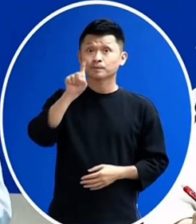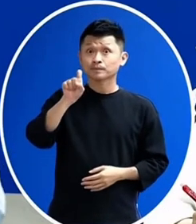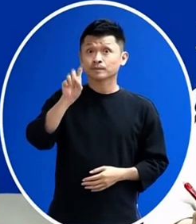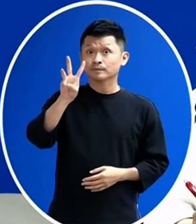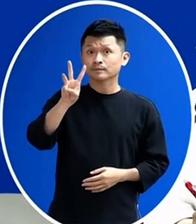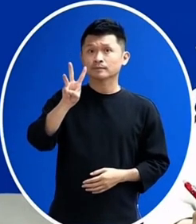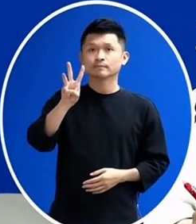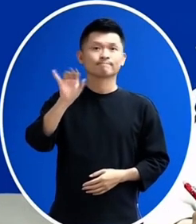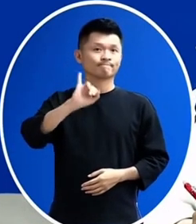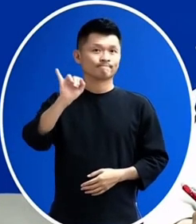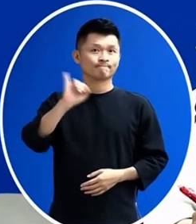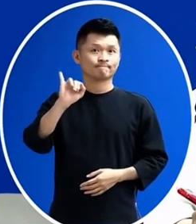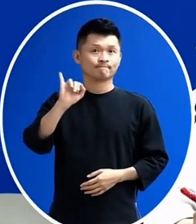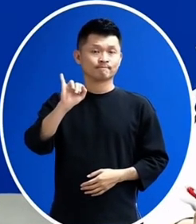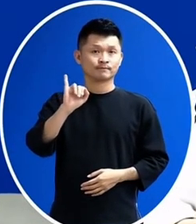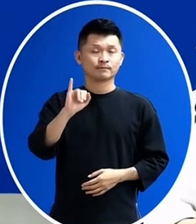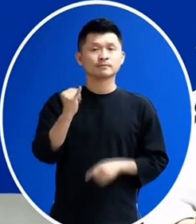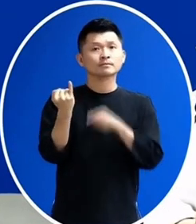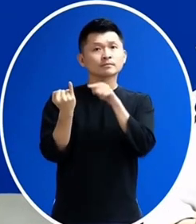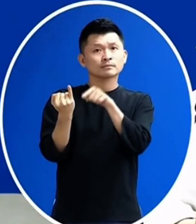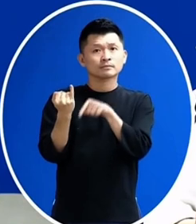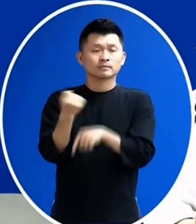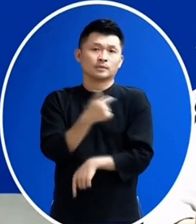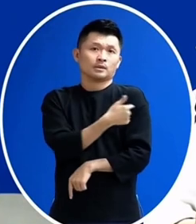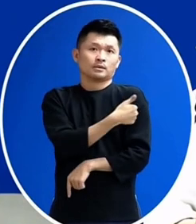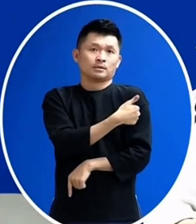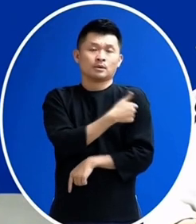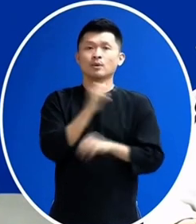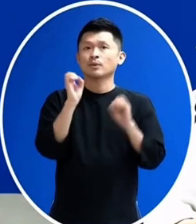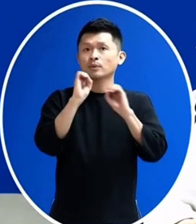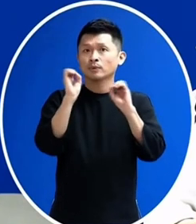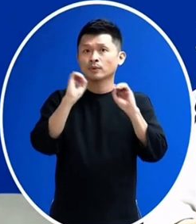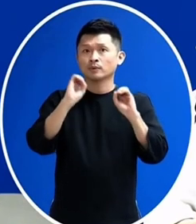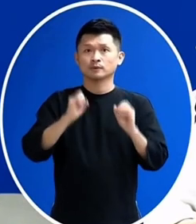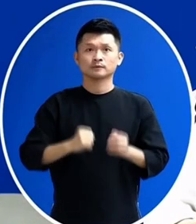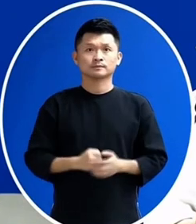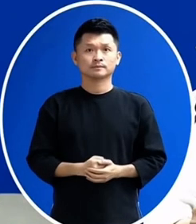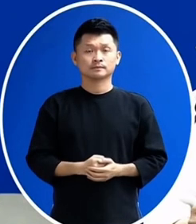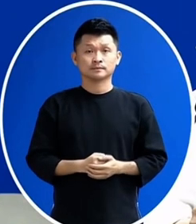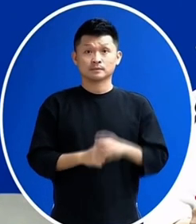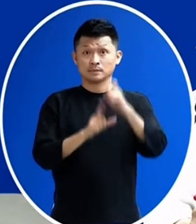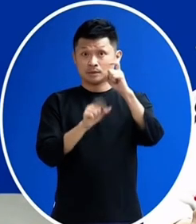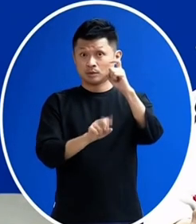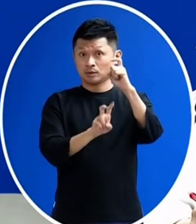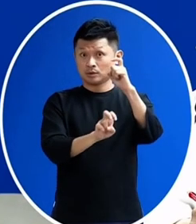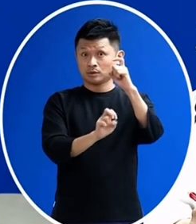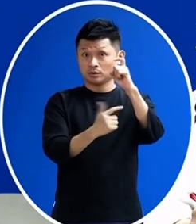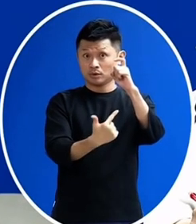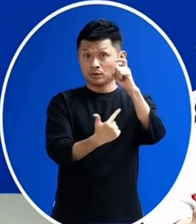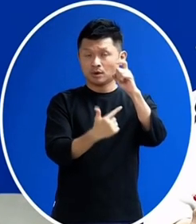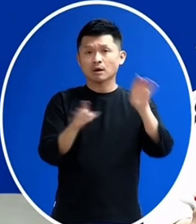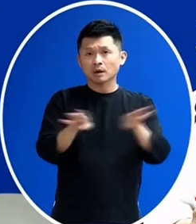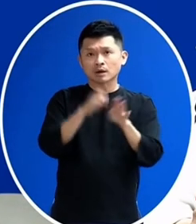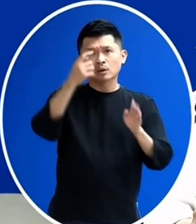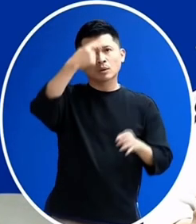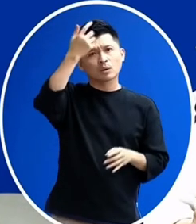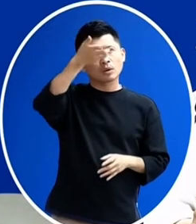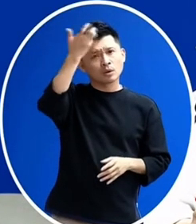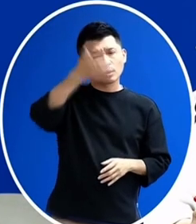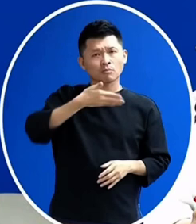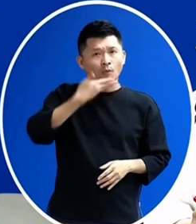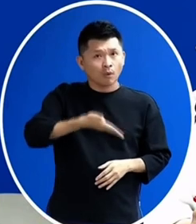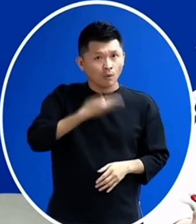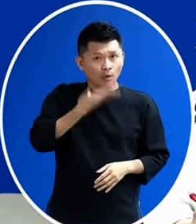的女生，本身是没有接种过任何一剂的新冠疫苗，10月26号的时候开始有发烧呕吐，